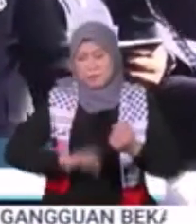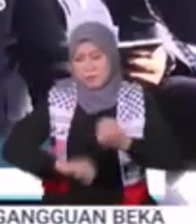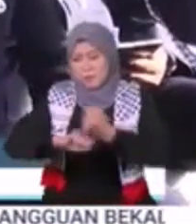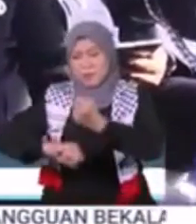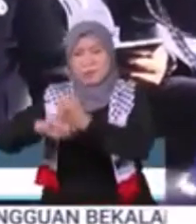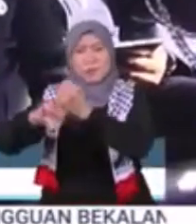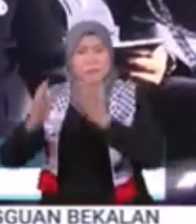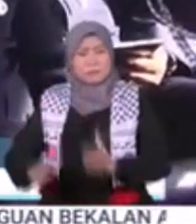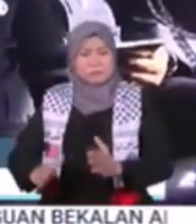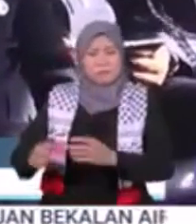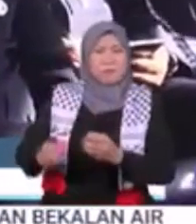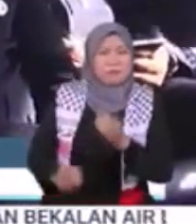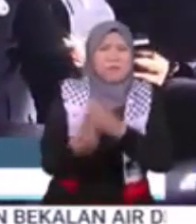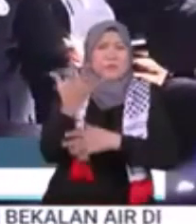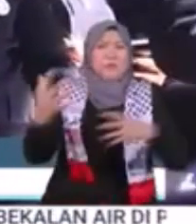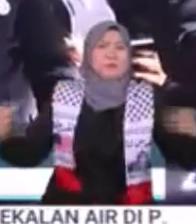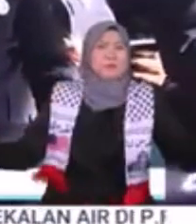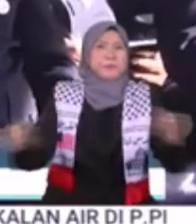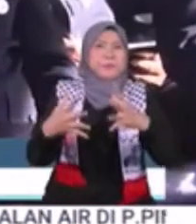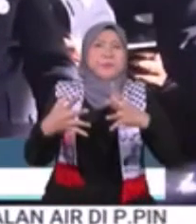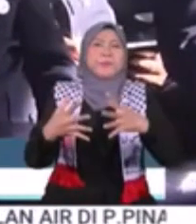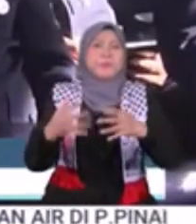yang mencetuskan kekecohan malam ini.